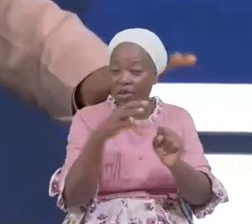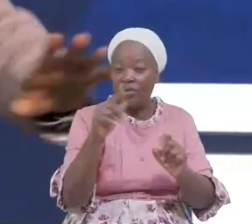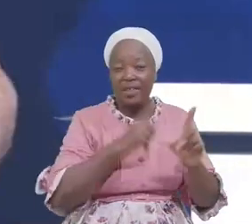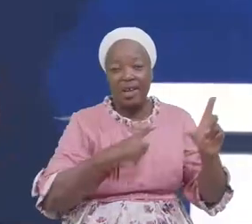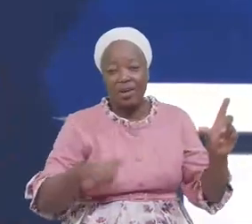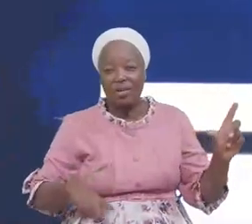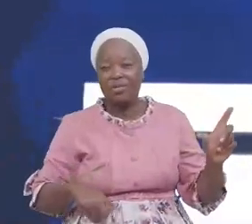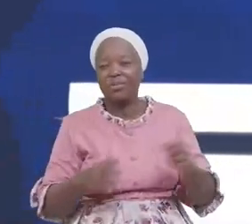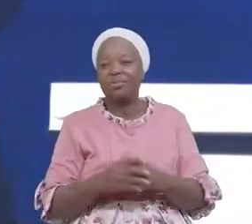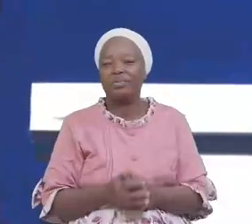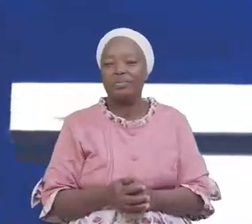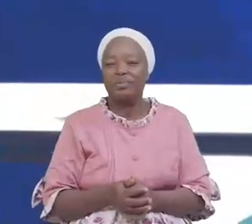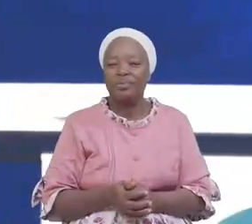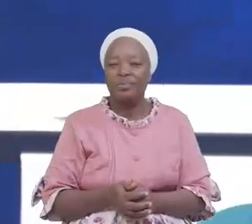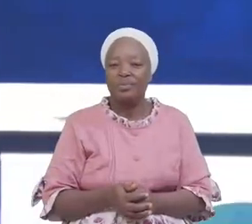Seigneur.